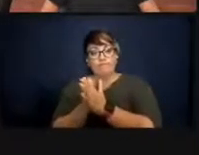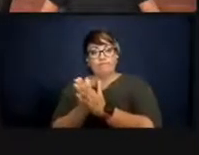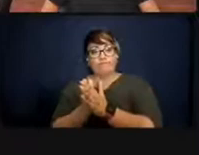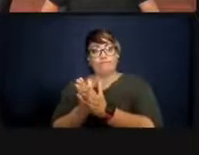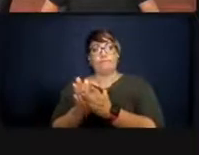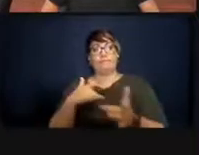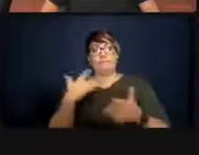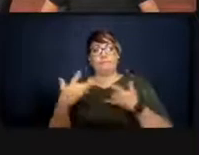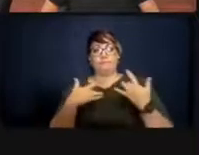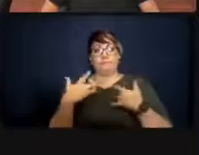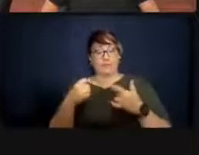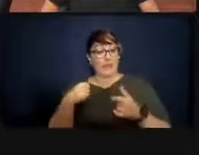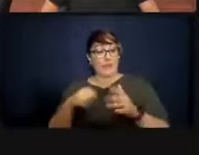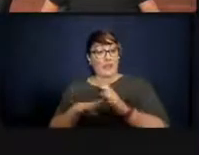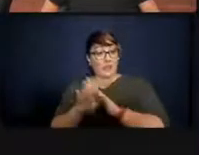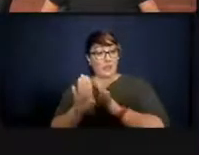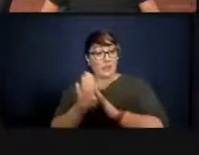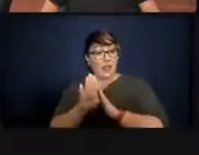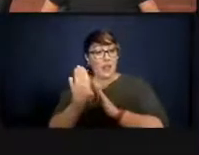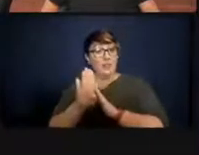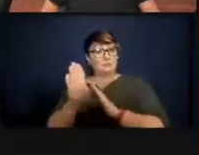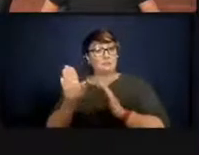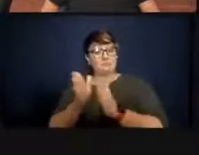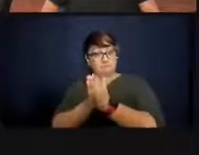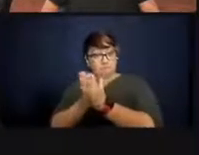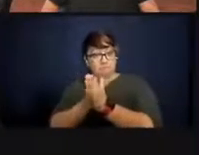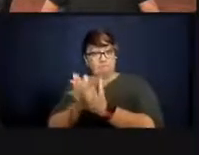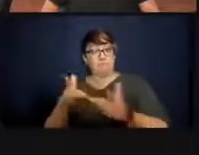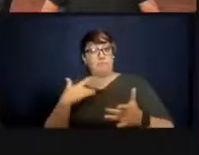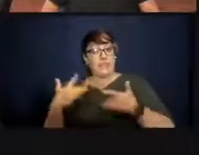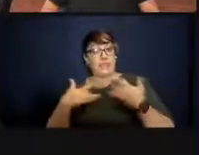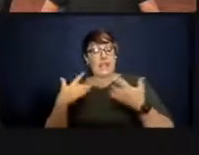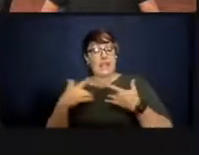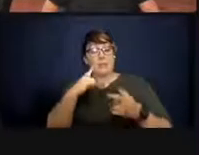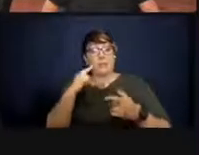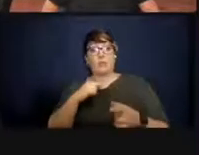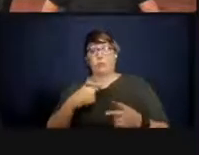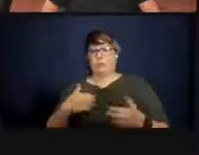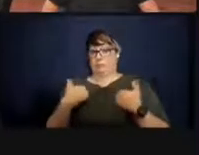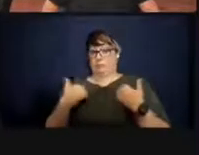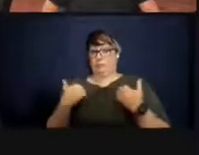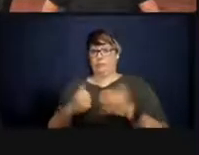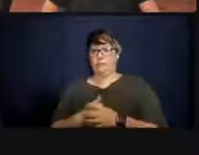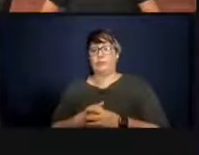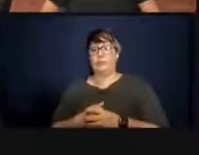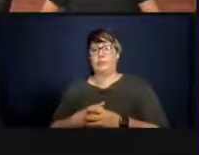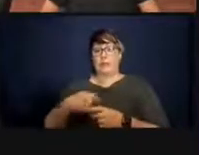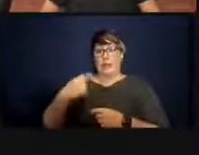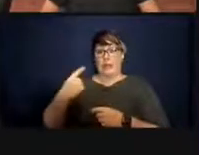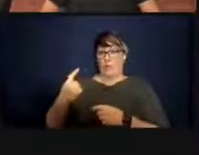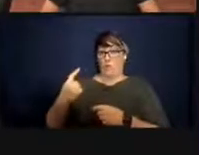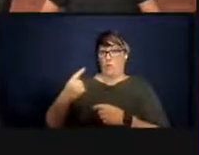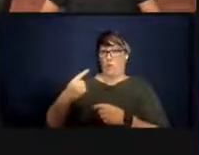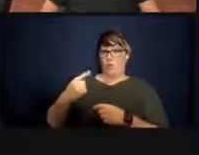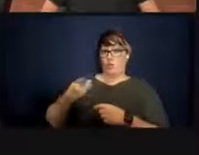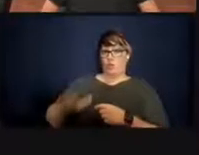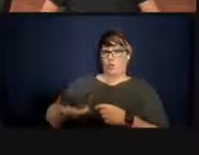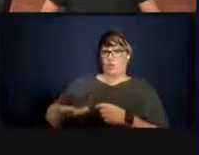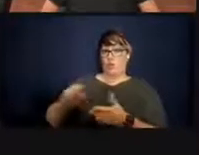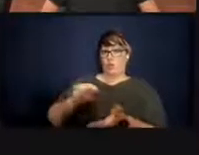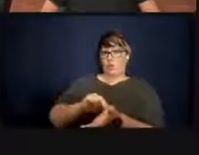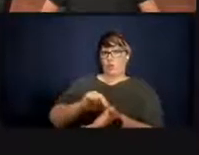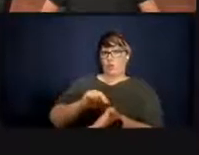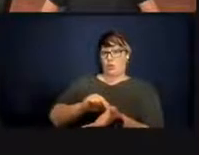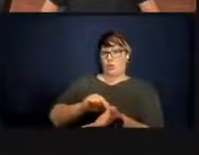kufundisha ama kuelekeza wanafunzi kuhusiana na masuala haya ya kazi wanazoweza kufanya baada ya kumaliza